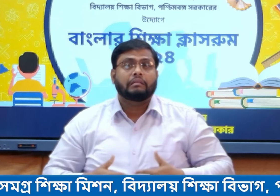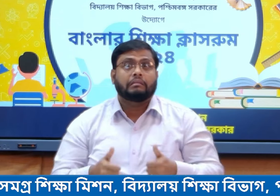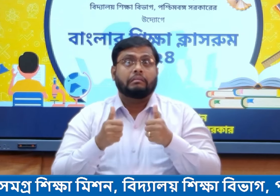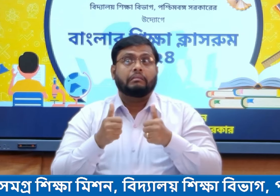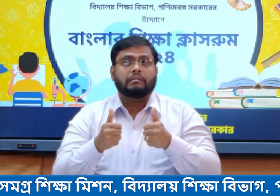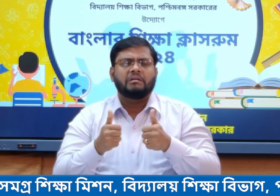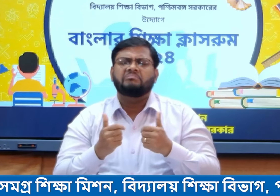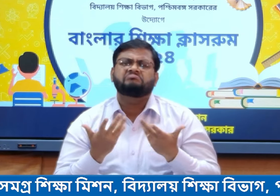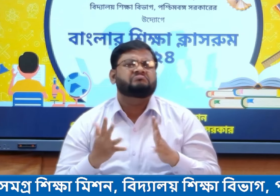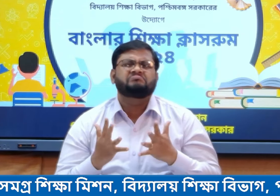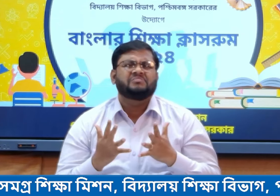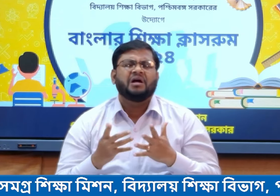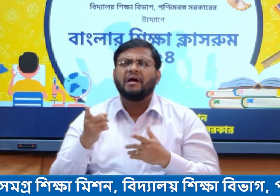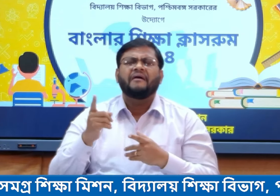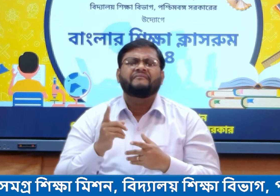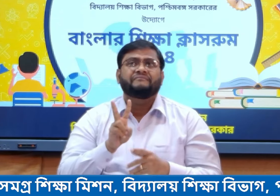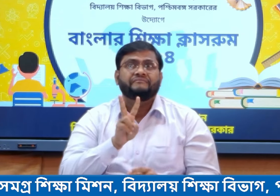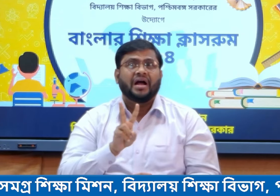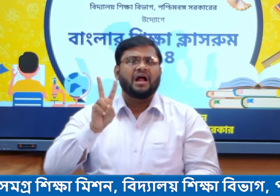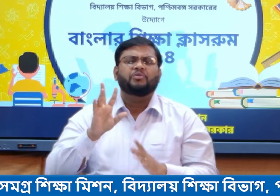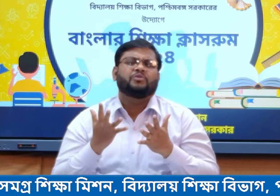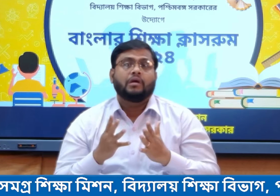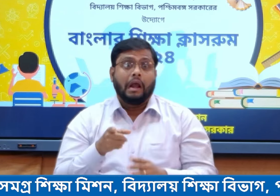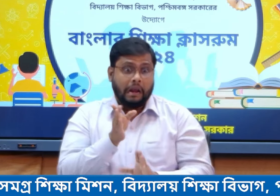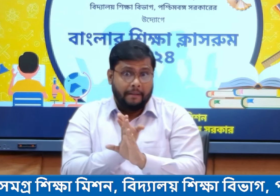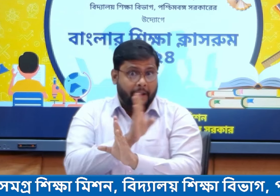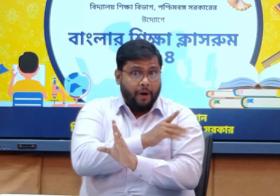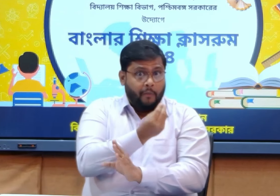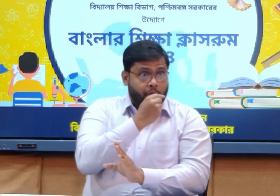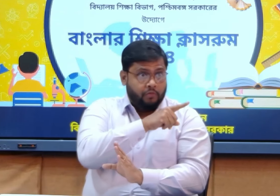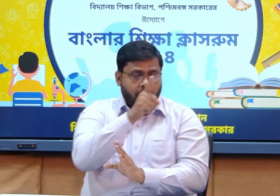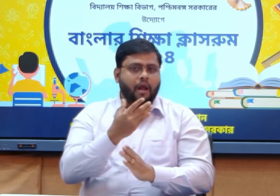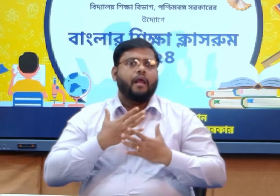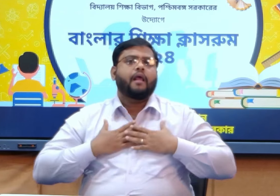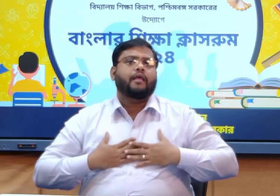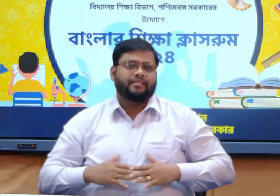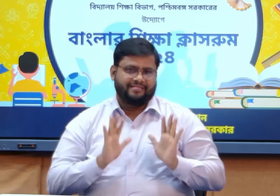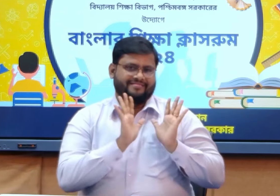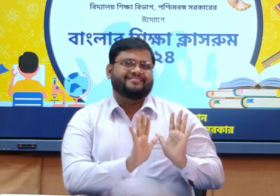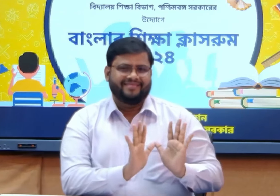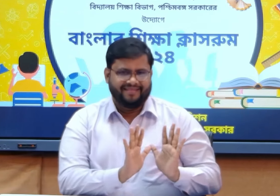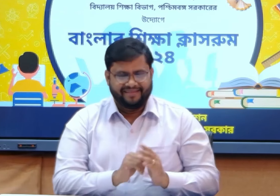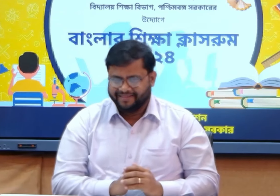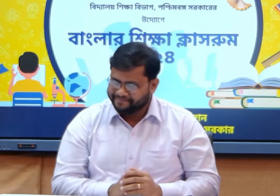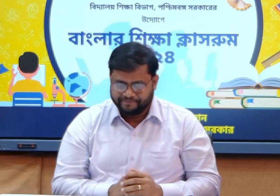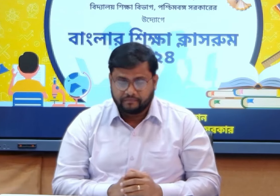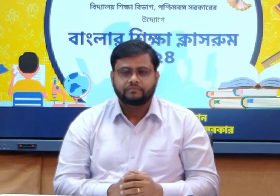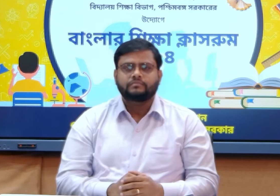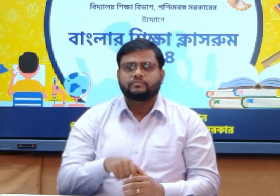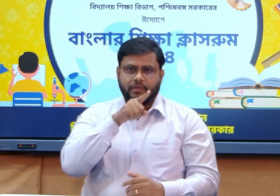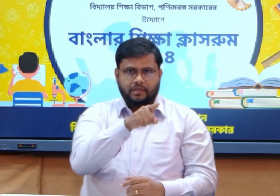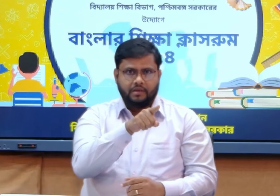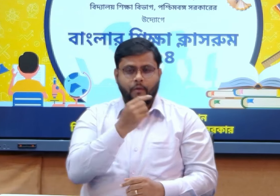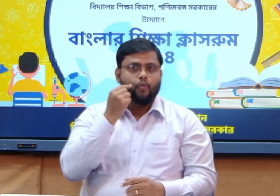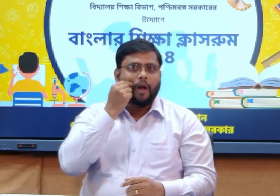কিনে এনে সেগুলো কিন্তু আমাদের শরীরে খুব উপকার করে না কারণ ফুড ভ্যালু এগুলোর কম থাকে আমরা সারাদিনে বাড়ির তৈরি যে খাবার